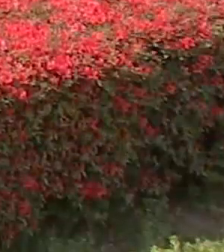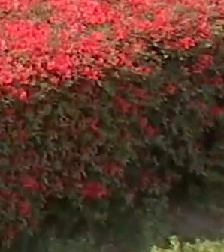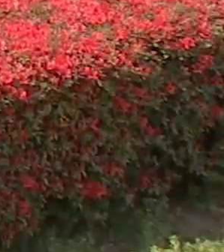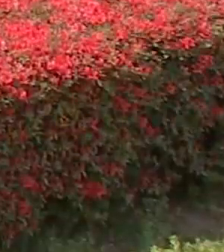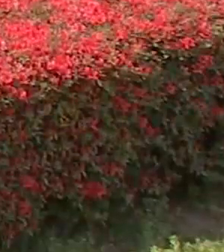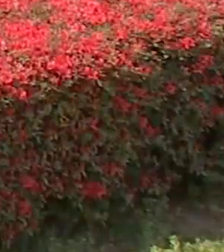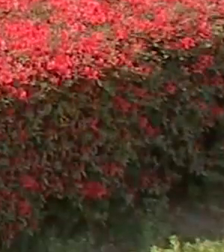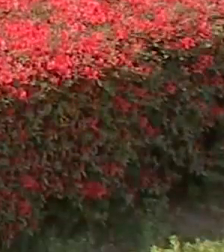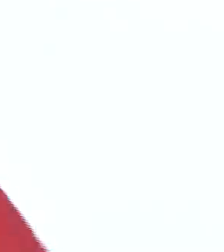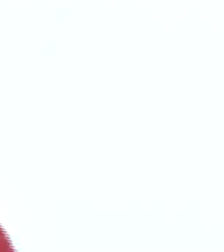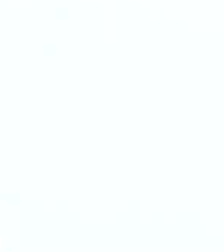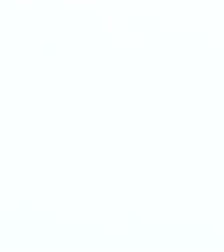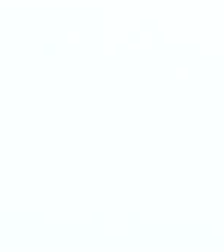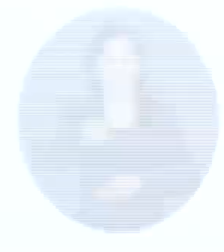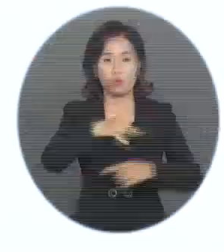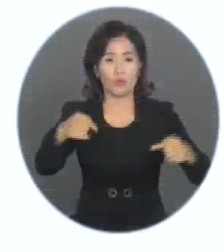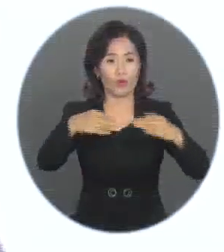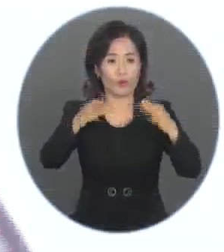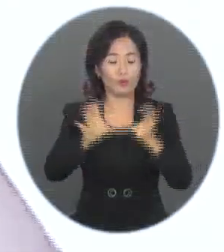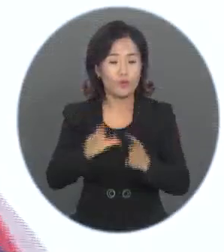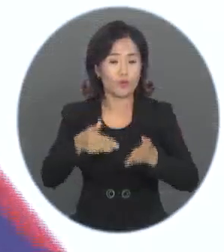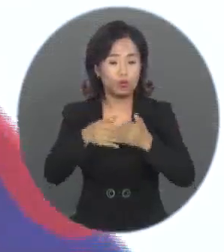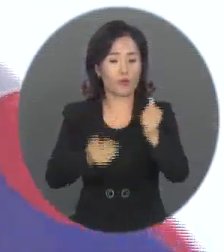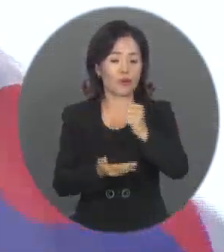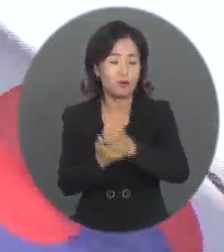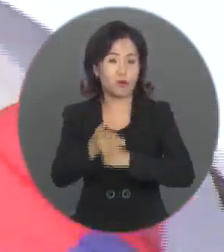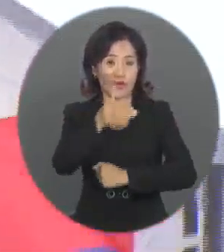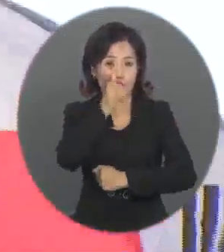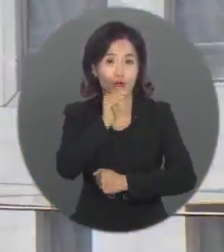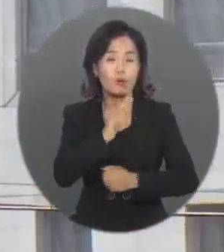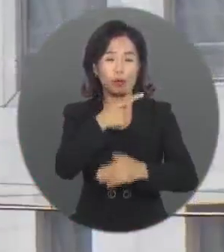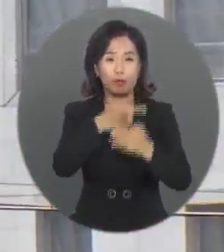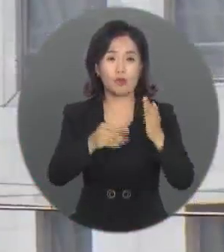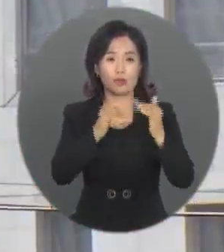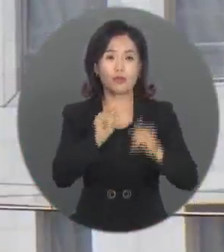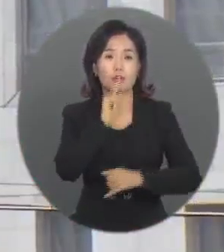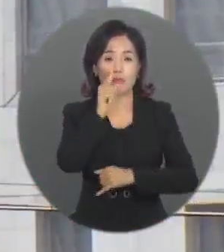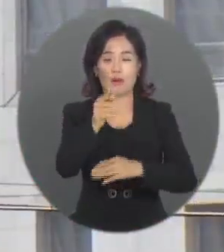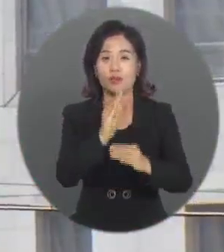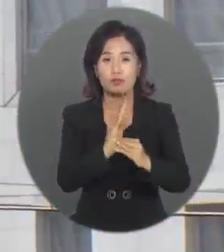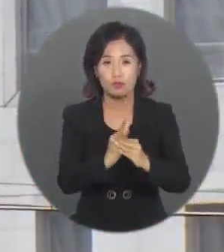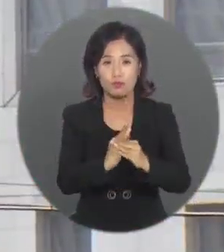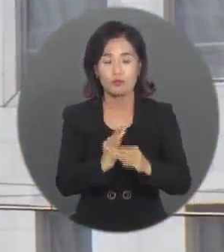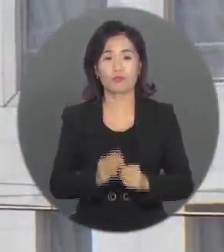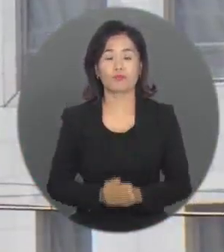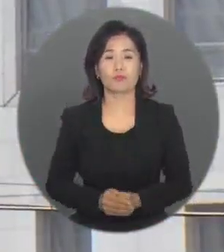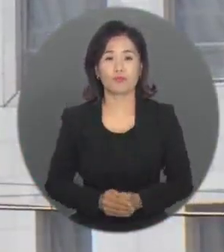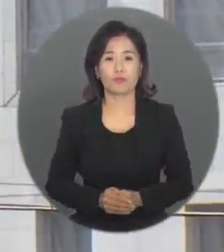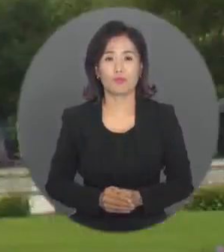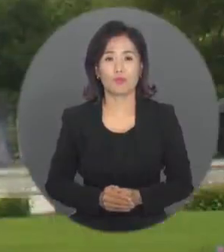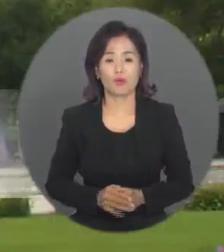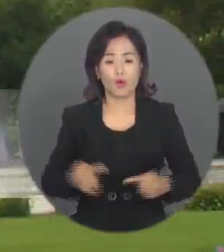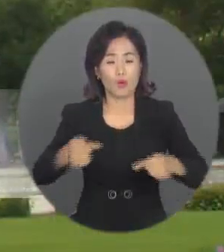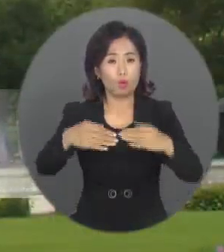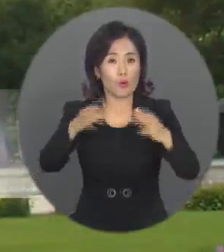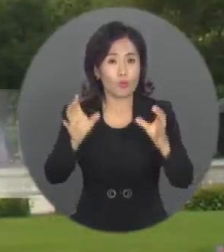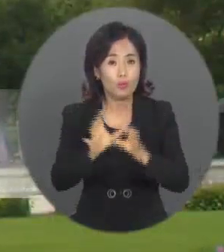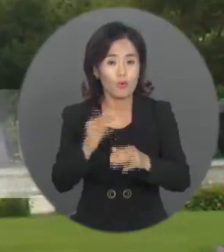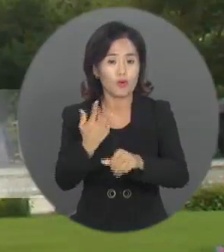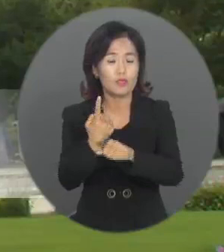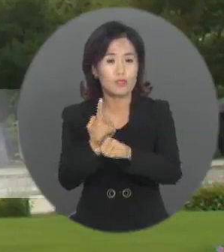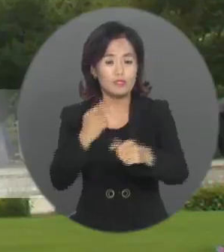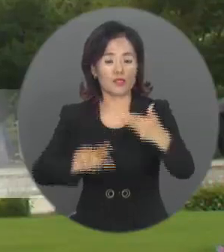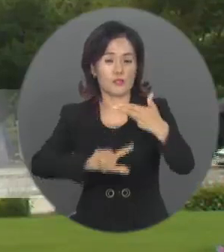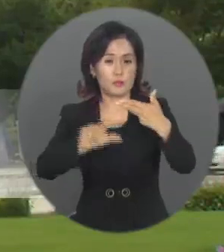이유가 있겠지만 우리 외교부의 요청도 영향을 미친 것으로 피해자들은 주장하고 있습니다. 외교부가 지난해